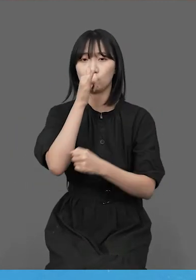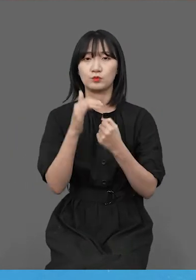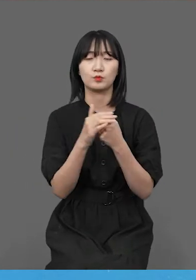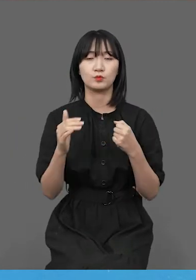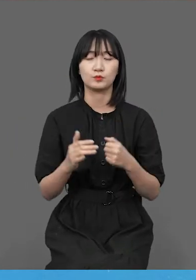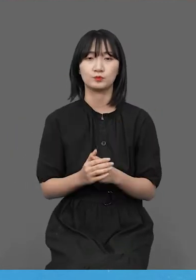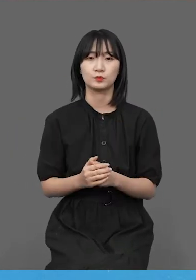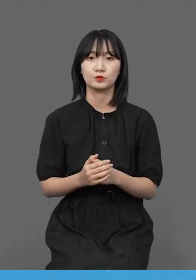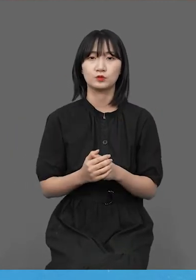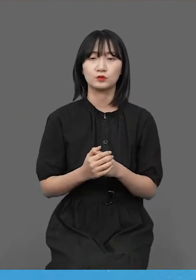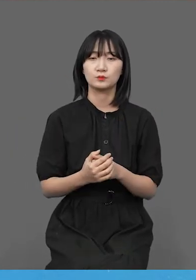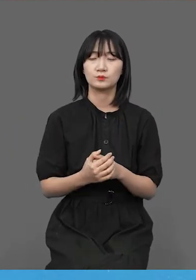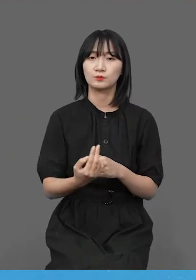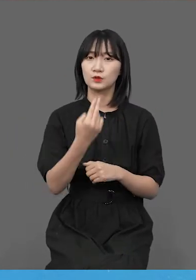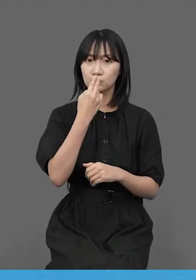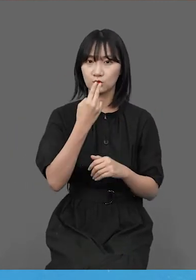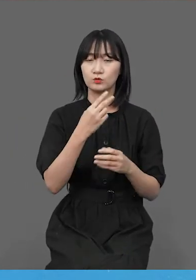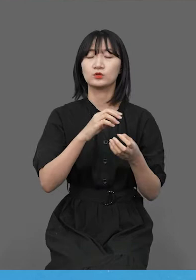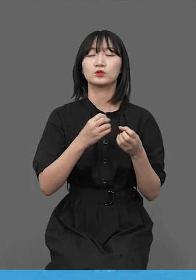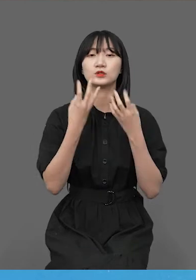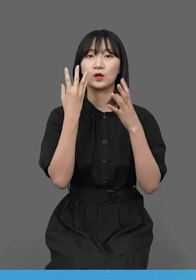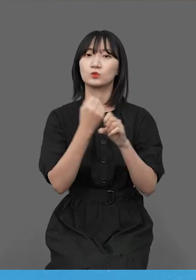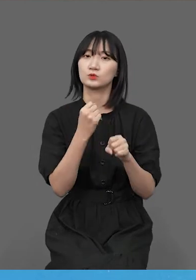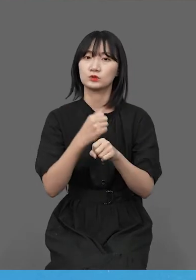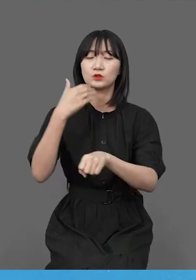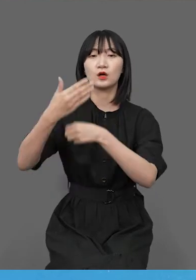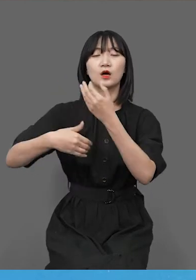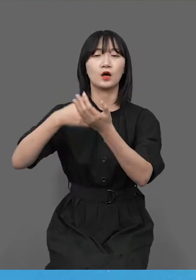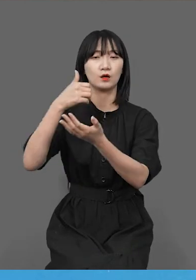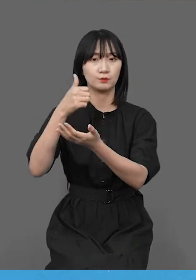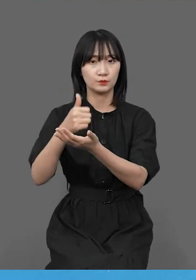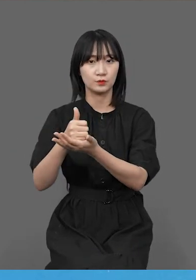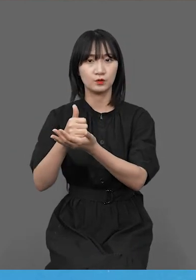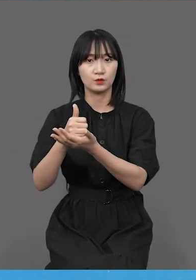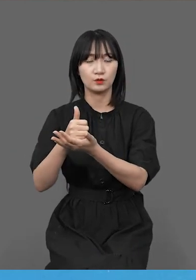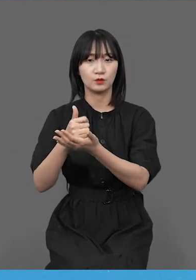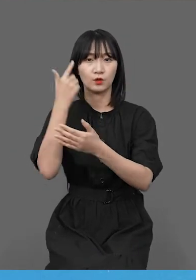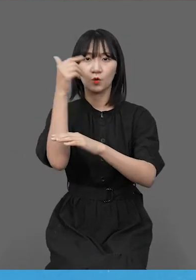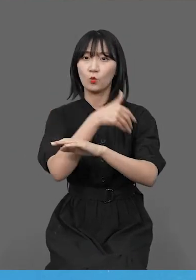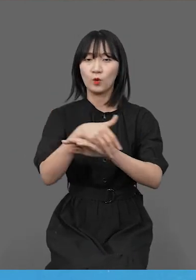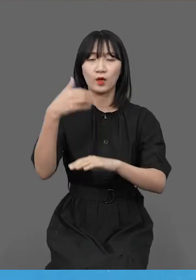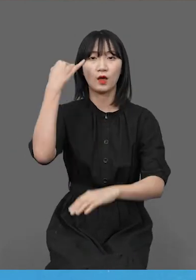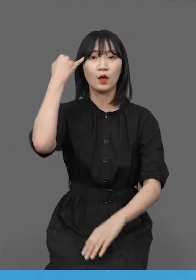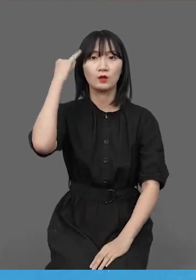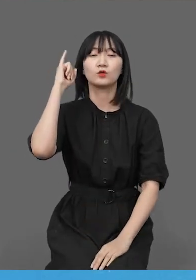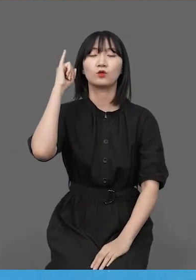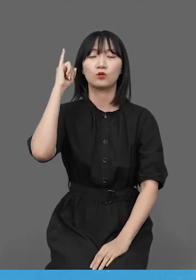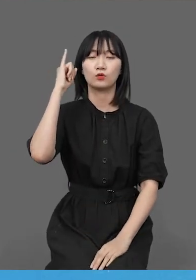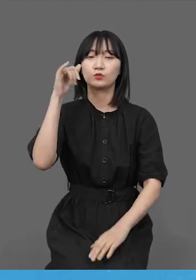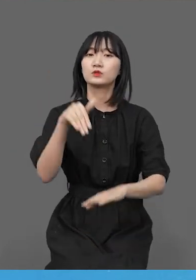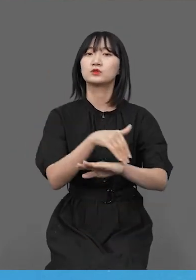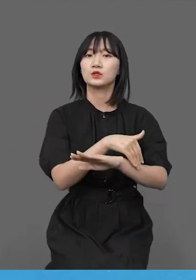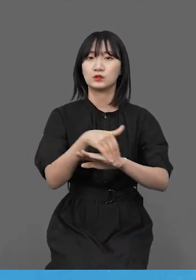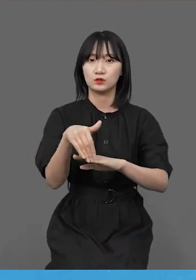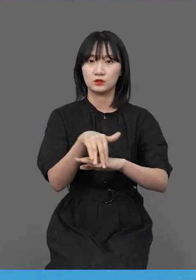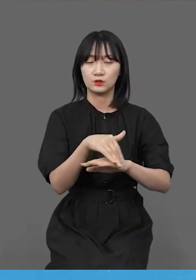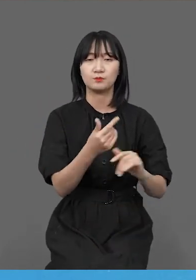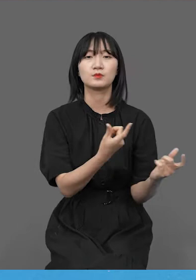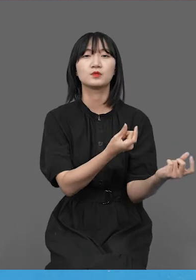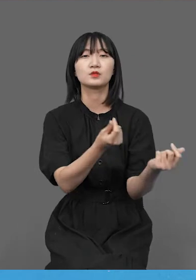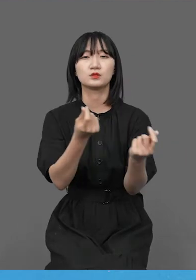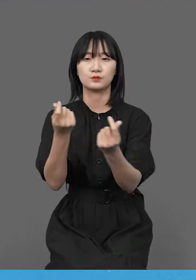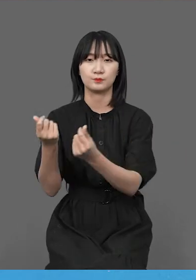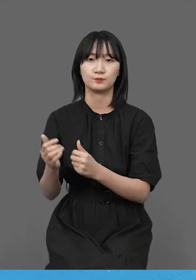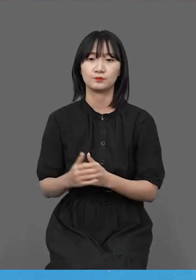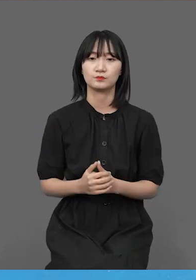그 생물계를 창조하신 그 설계자의 그런 설계 아이디어와 그 디자인은 비슷할 수밖에 없는